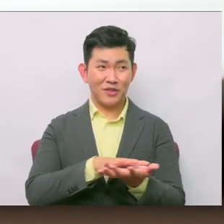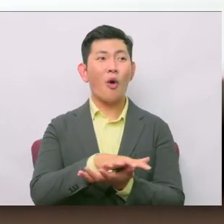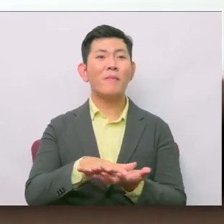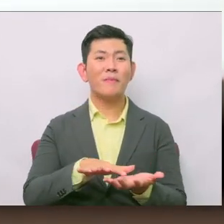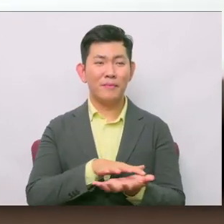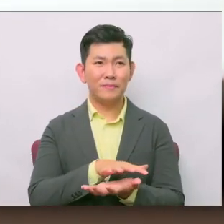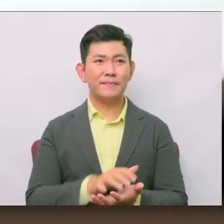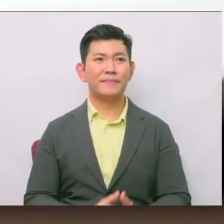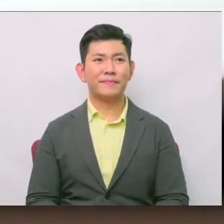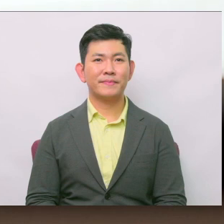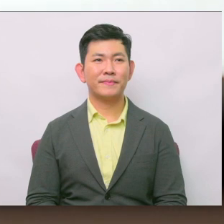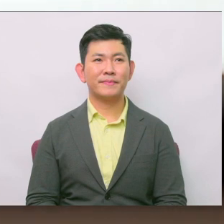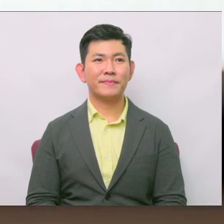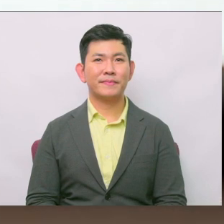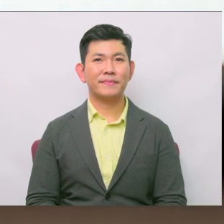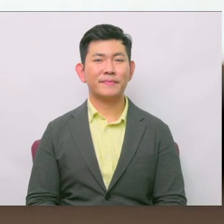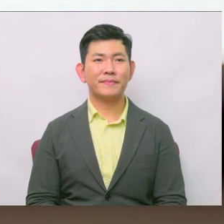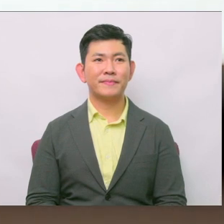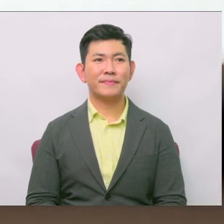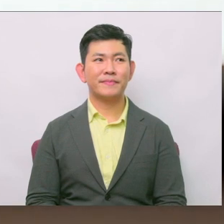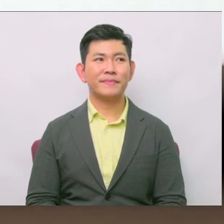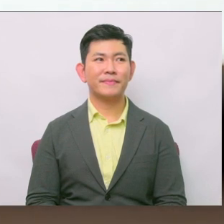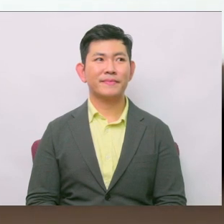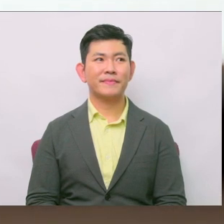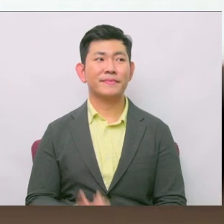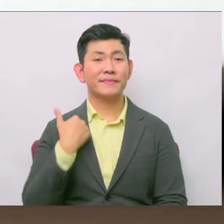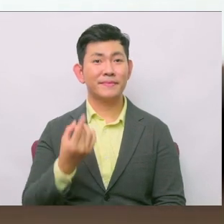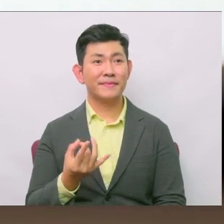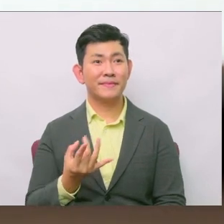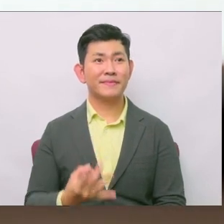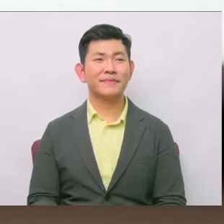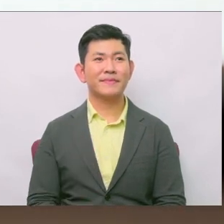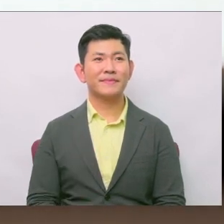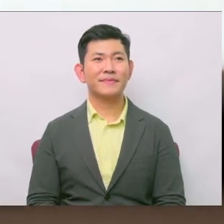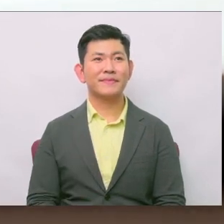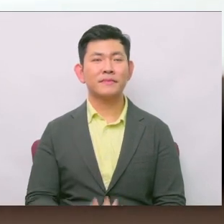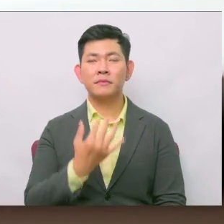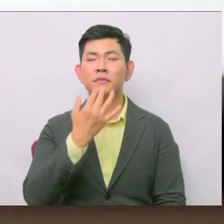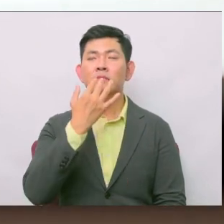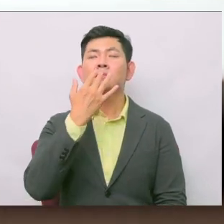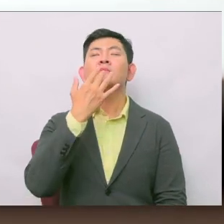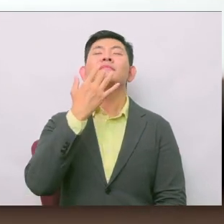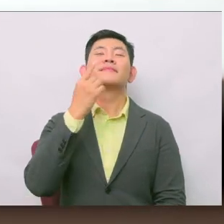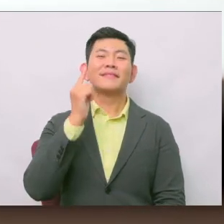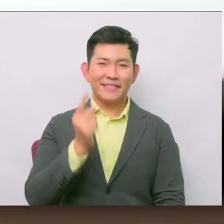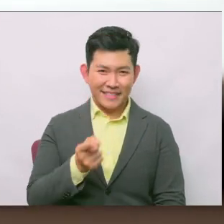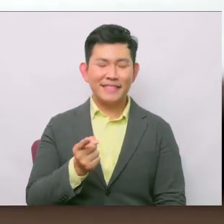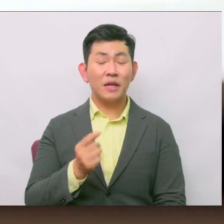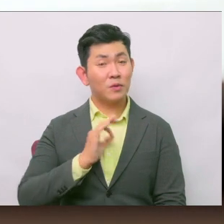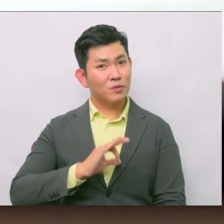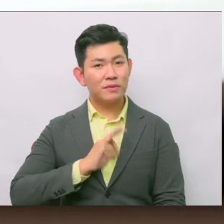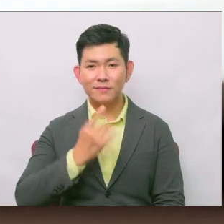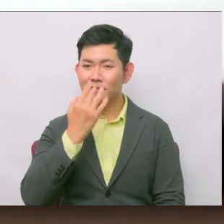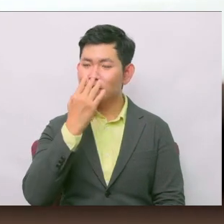มันเข้าไปสู่อะไรคะคุณแม ่ในโพรงจมูกเลยค่ะ ในโพรงจมูก จะรู้สึกว่าจมูกโล่งน